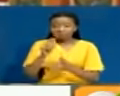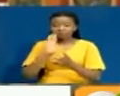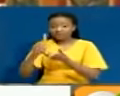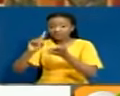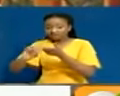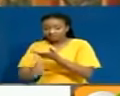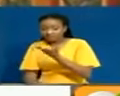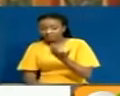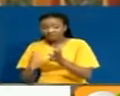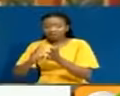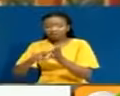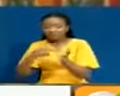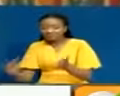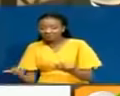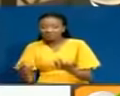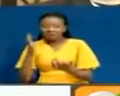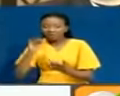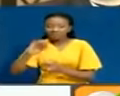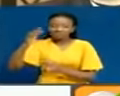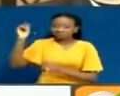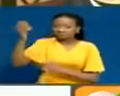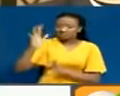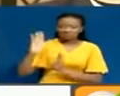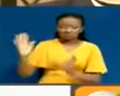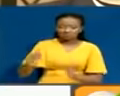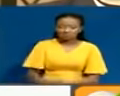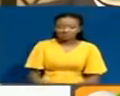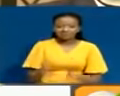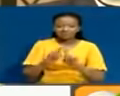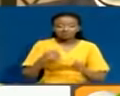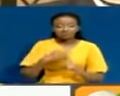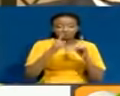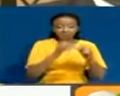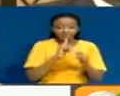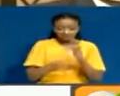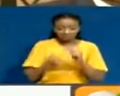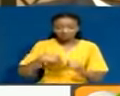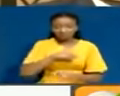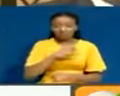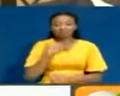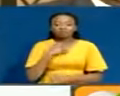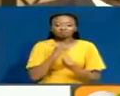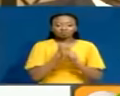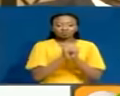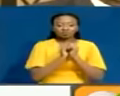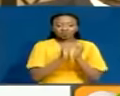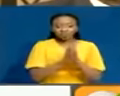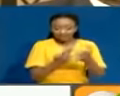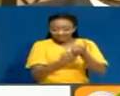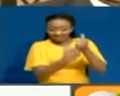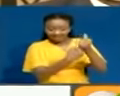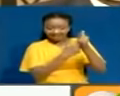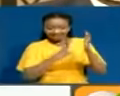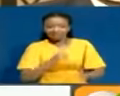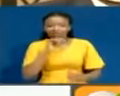kwa sababu mlima ule ni mlima mkubwa sana. I told him that I'm looking for partners, not followers in